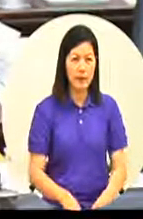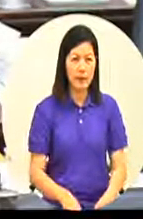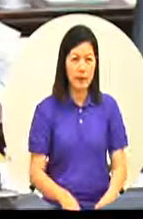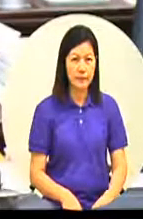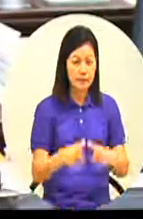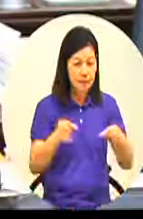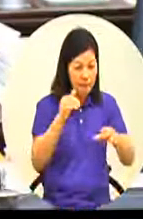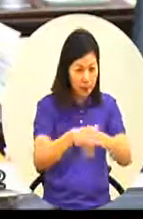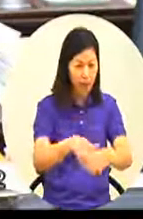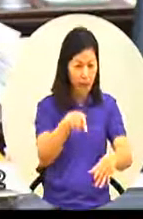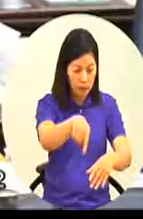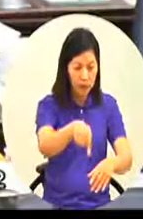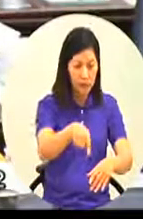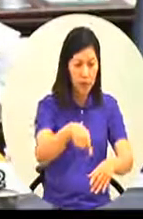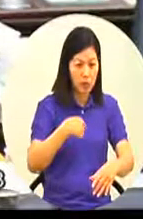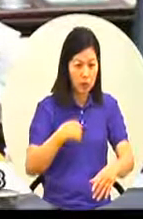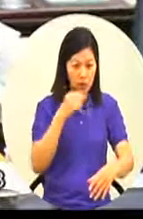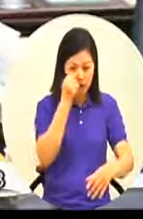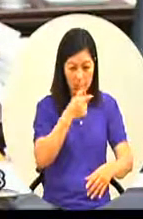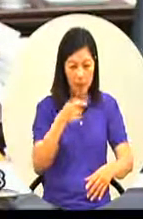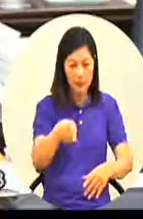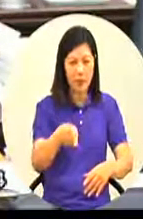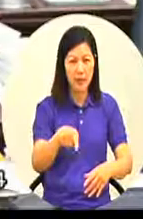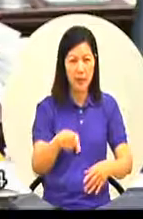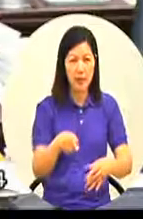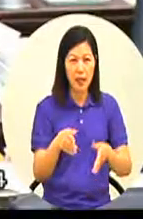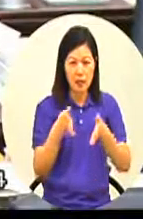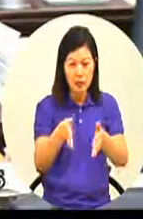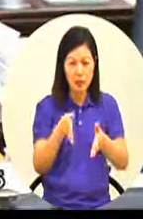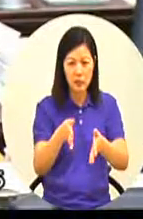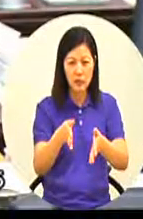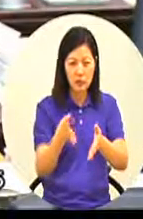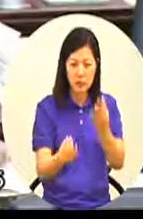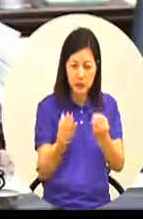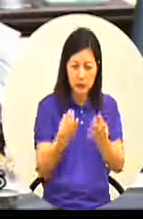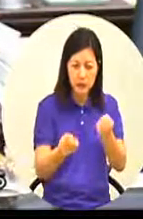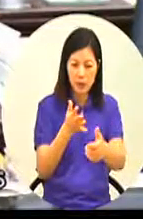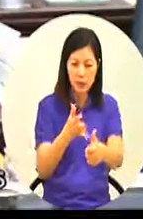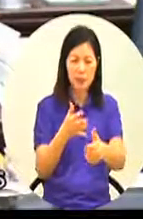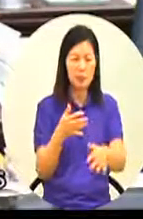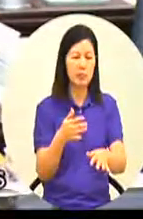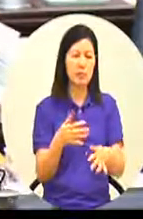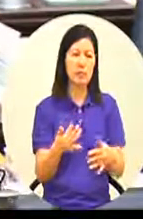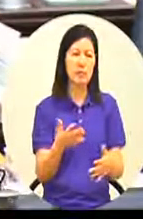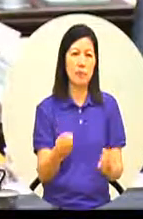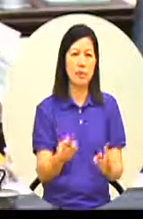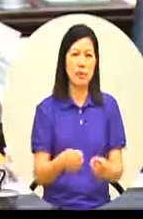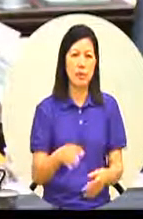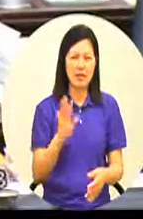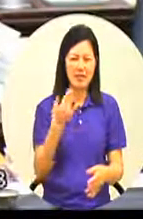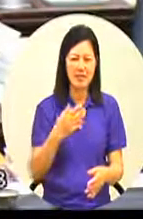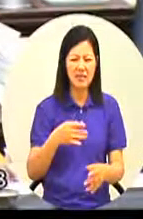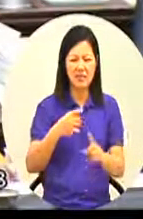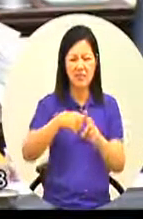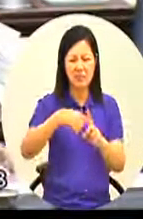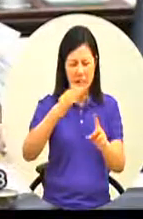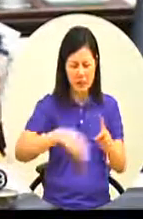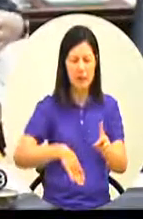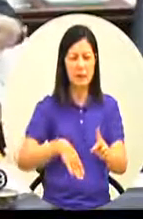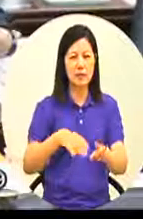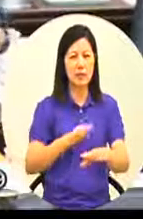为 我是没有去特别查到你们这个投票 的比例啊，但我想他一定是非常低的啦，他一定是非常低